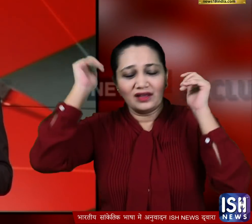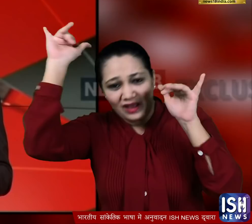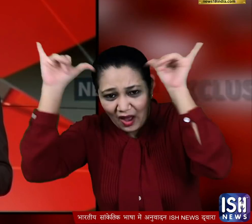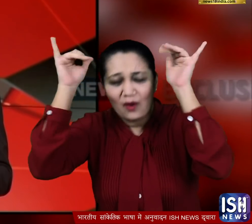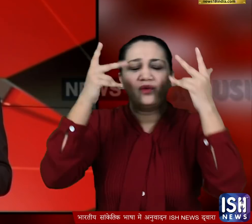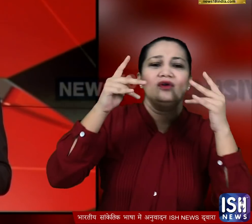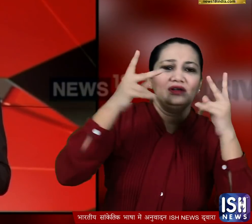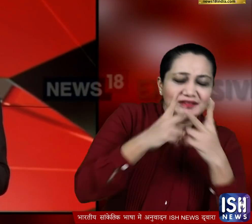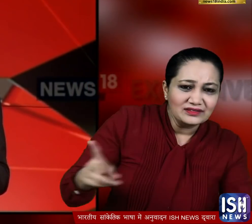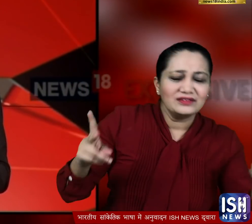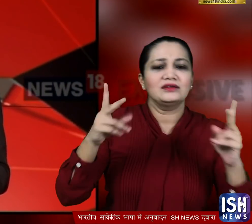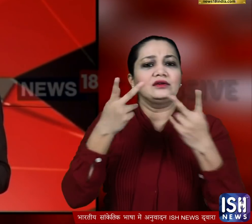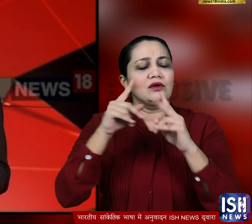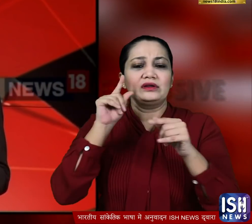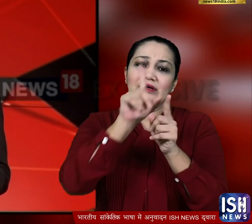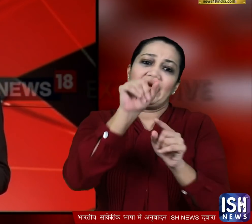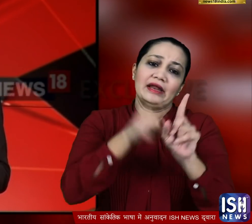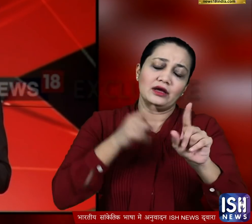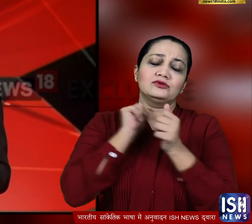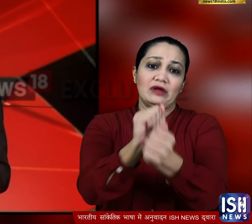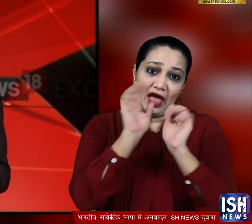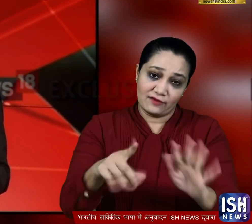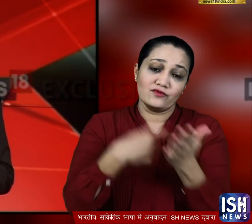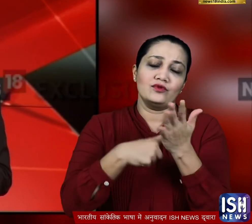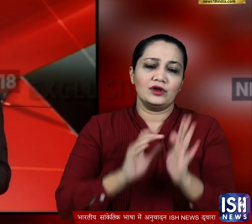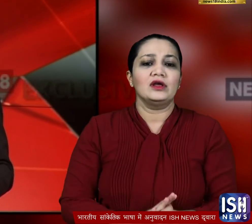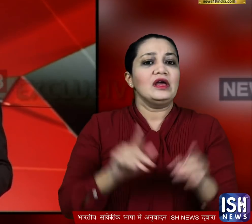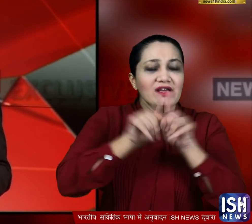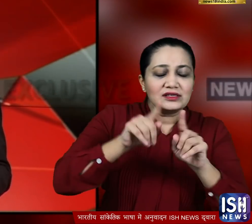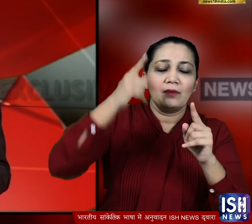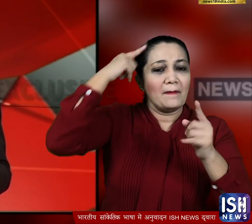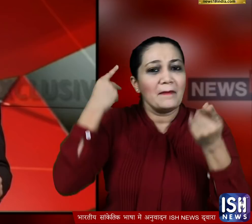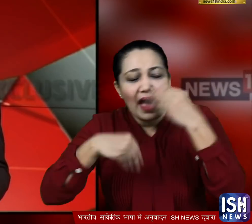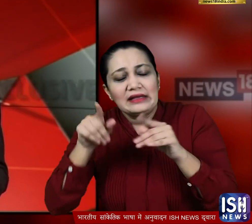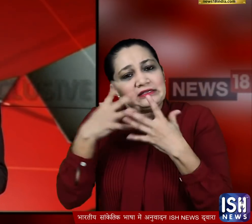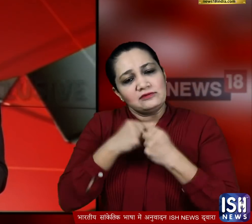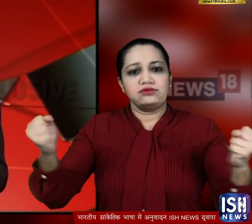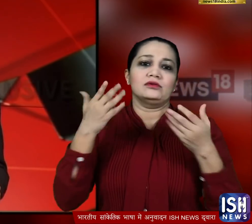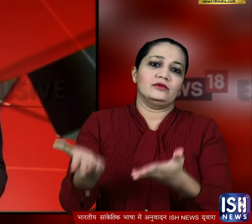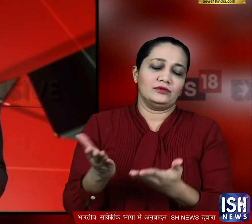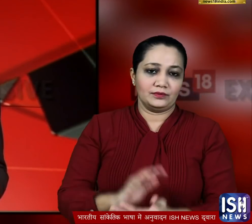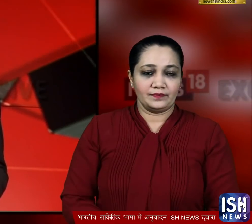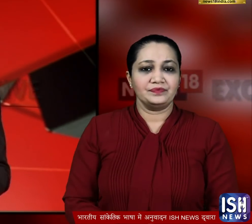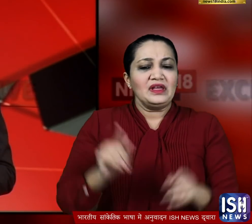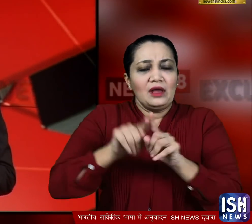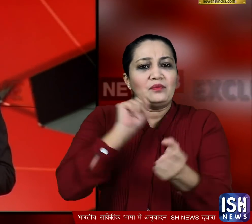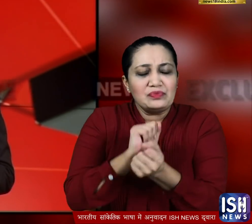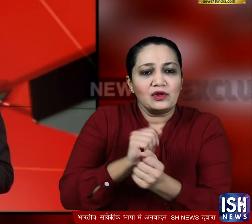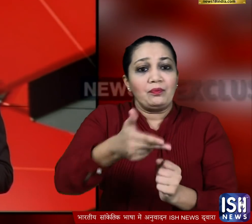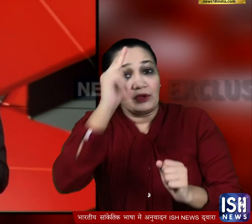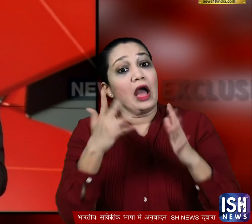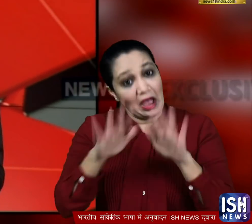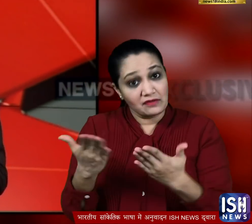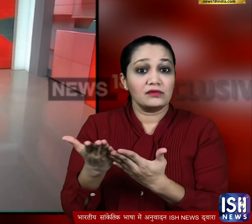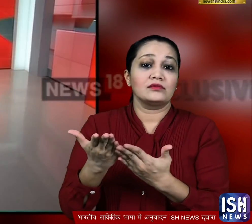तस्करी करने वालों को 10 साल कैद हो सकती है। यही कड़ा कानून गाय बैल के तस्करों के दुस्साहस की वजह माना जा रहा है, जो पुलिस पर गोली